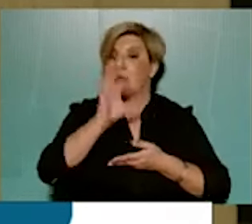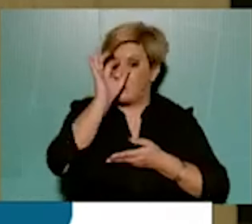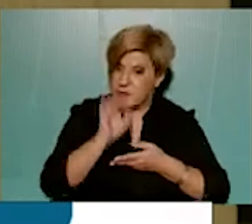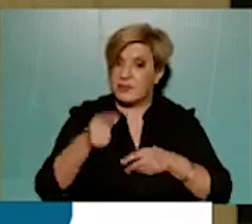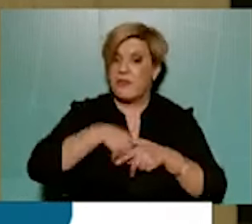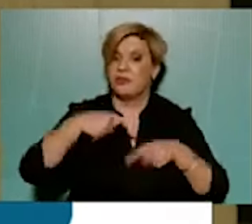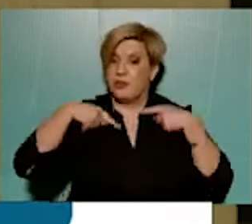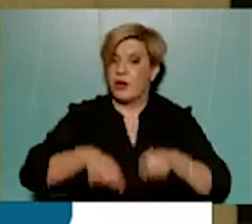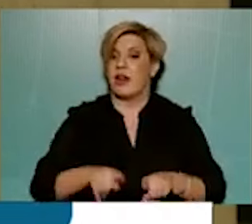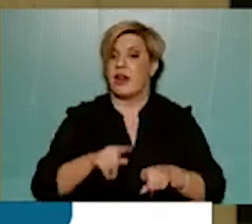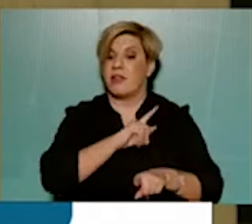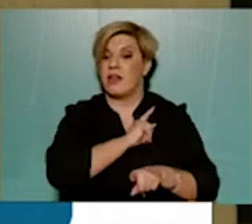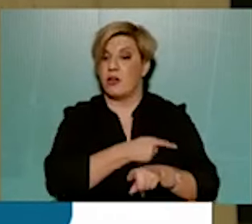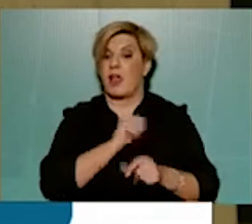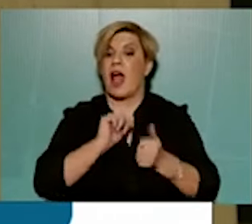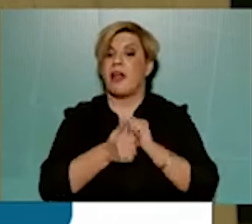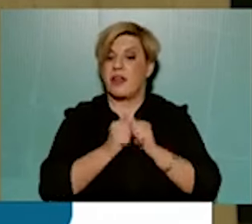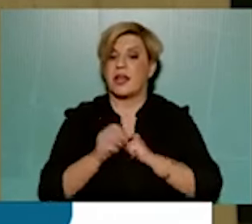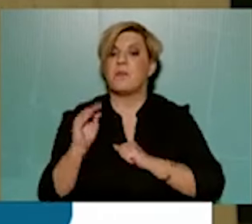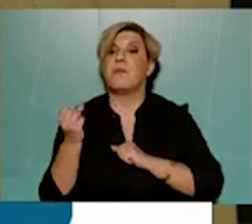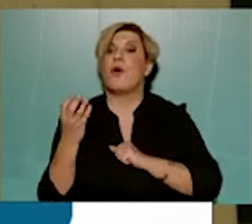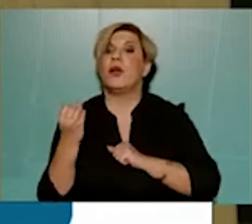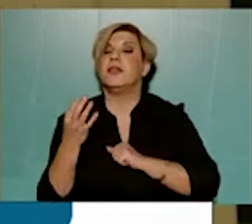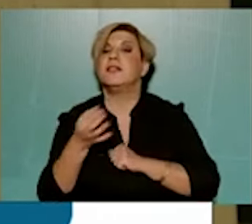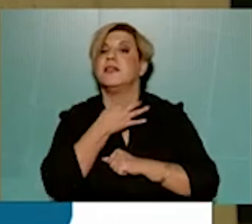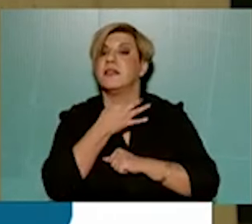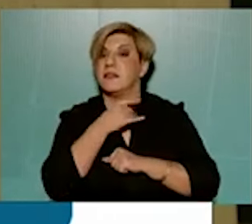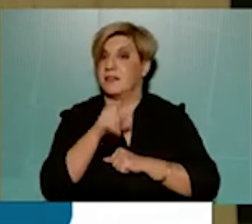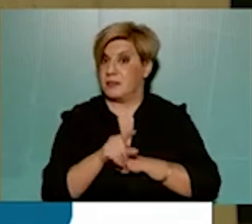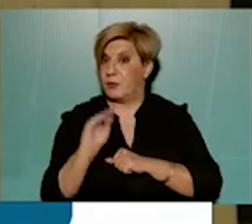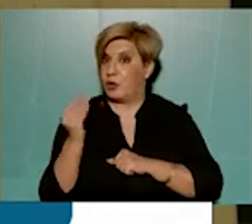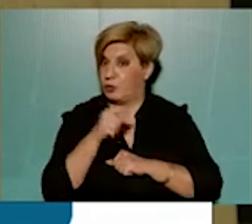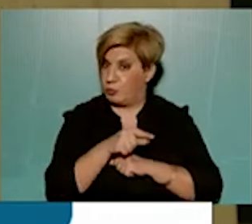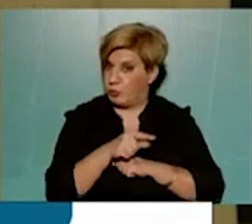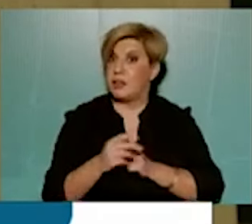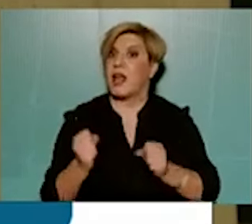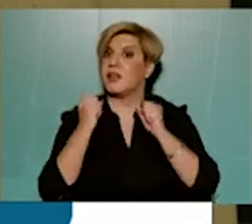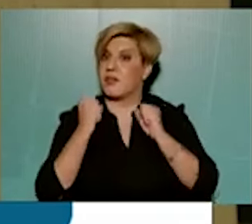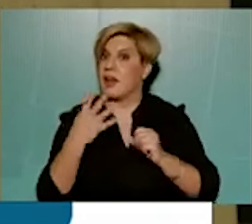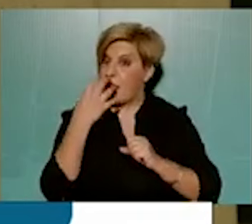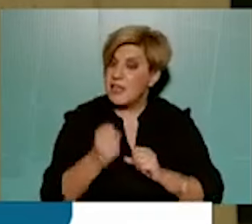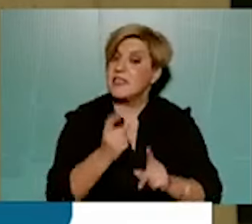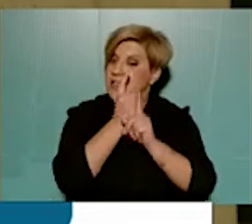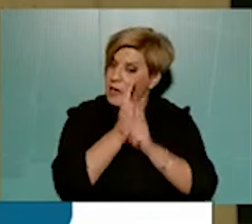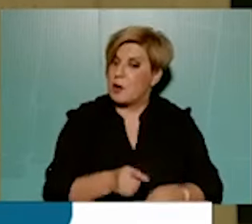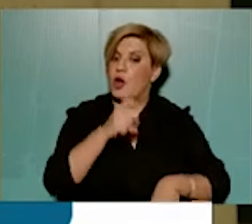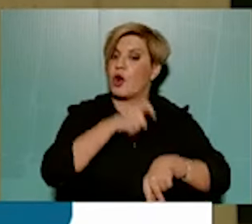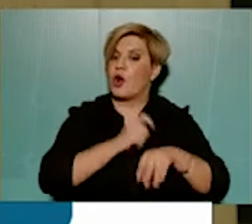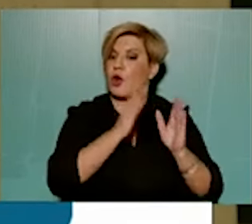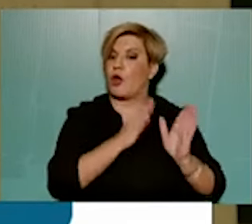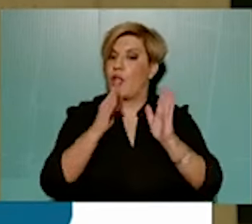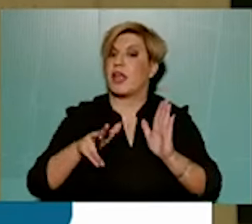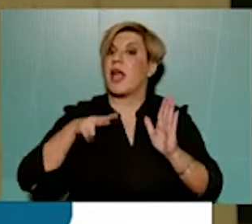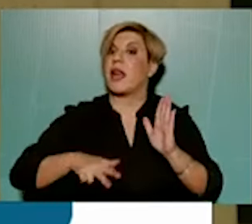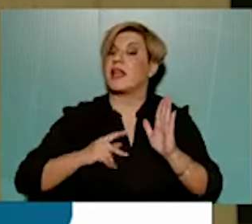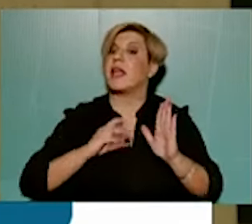με ταυτόχρονη δυνατότητα για αθλητικές και πολιτιστικές χρήσεις δραστηριότητες. να διασφαλιστεί αυτό με συγκεκριμένο χρονοδιάγραμμα και